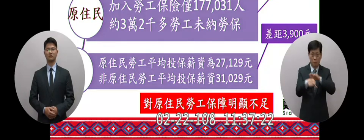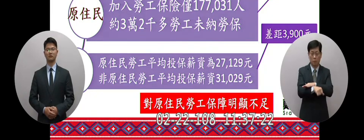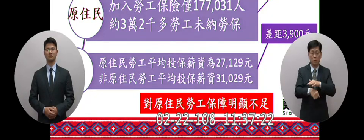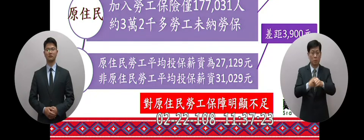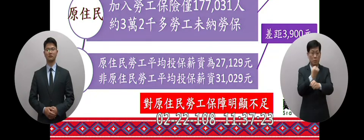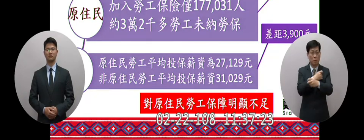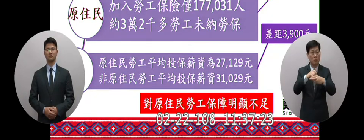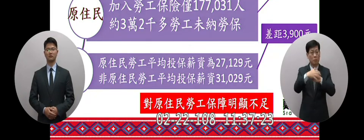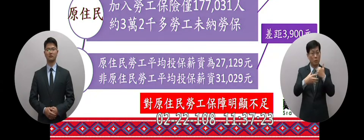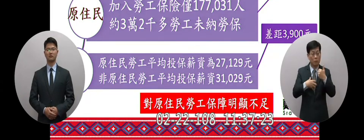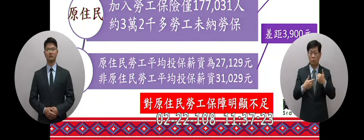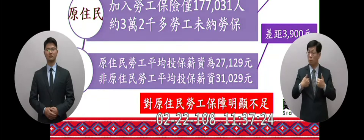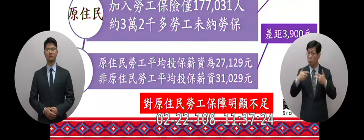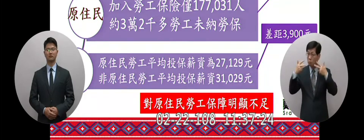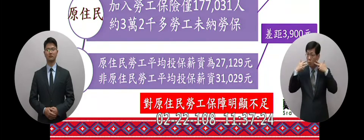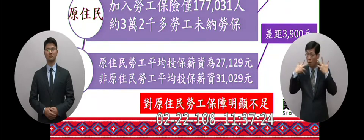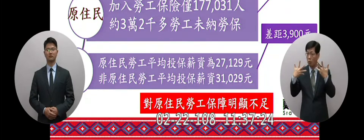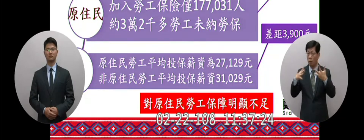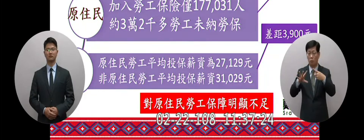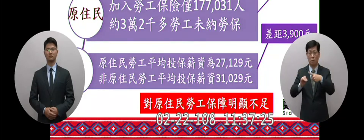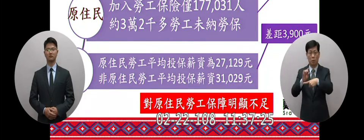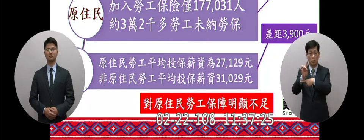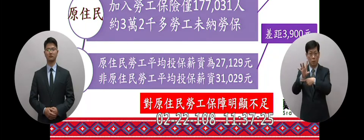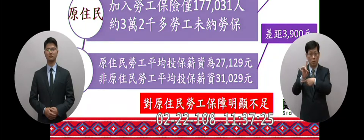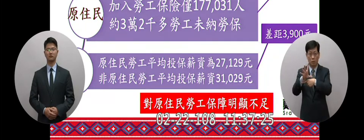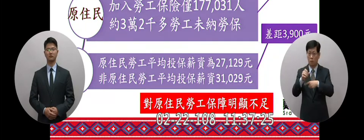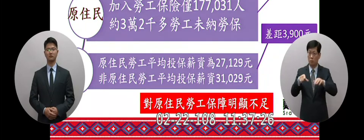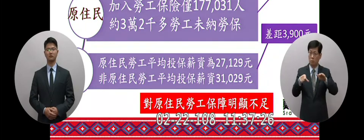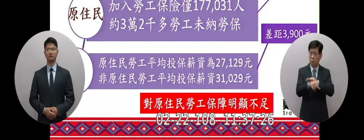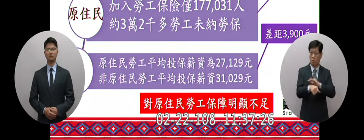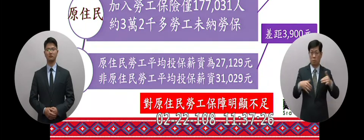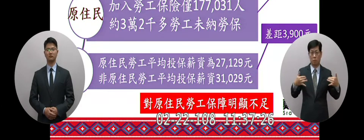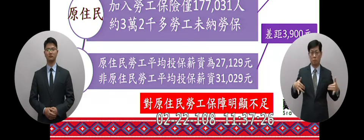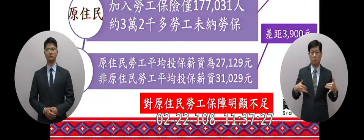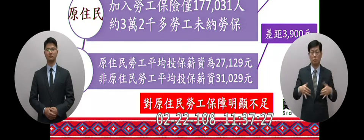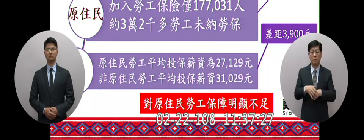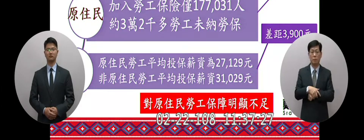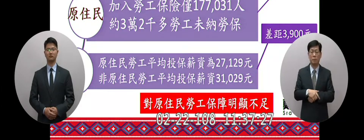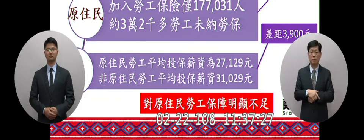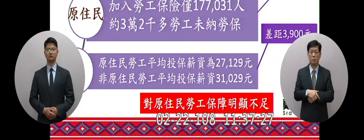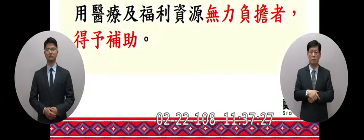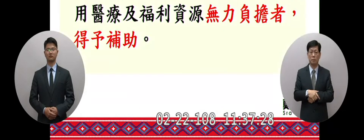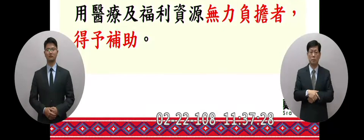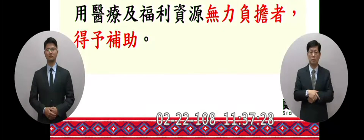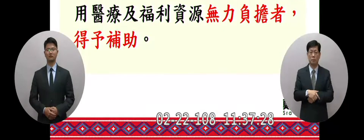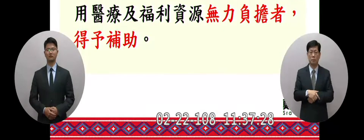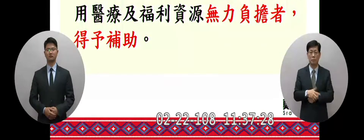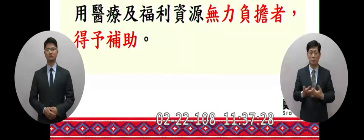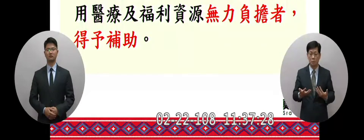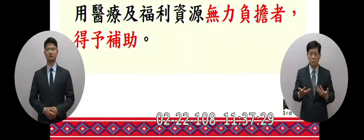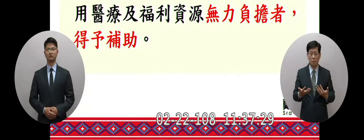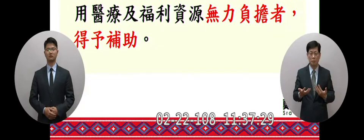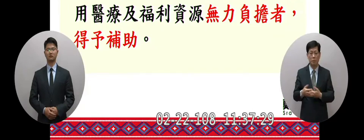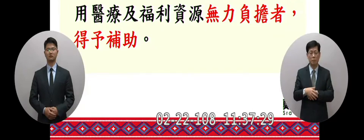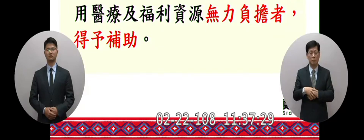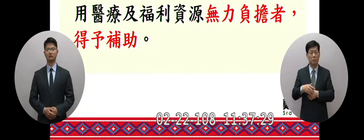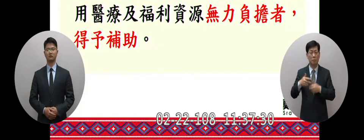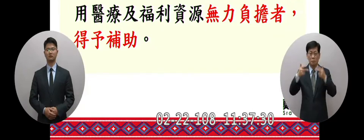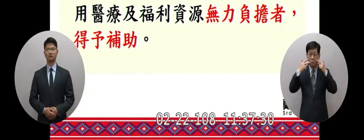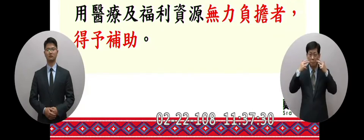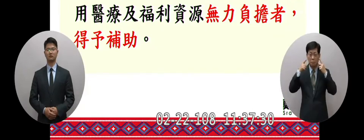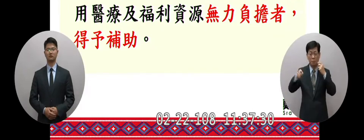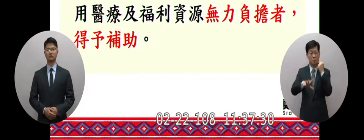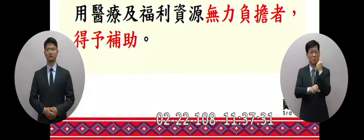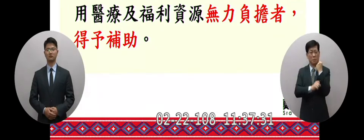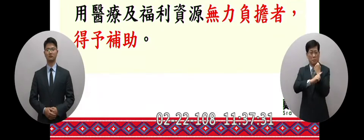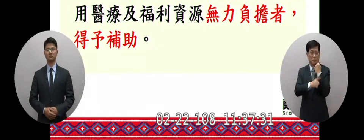保，我们原住民的劳工有15%的劳工没有加入劳保。所以，原住民族基